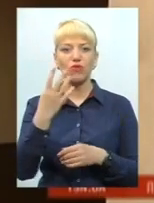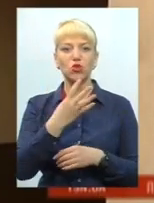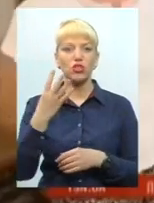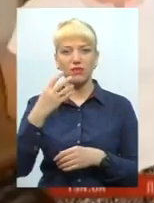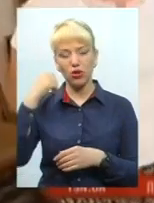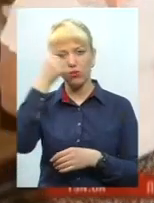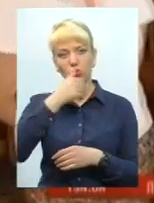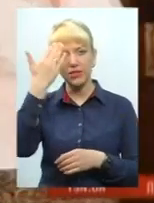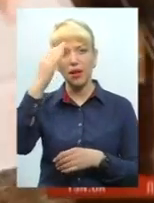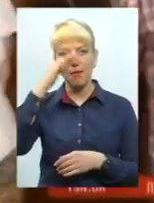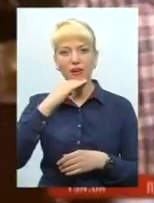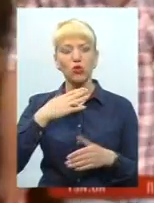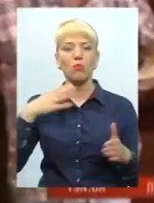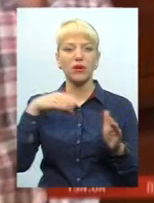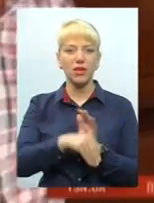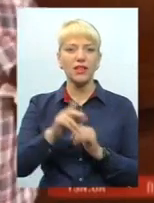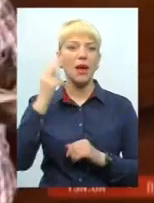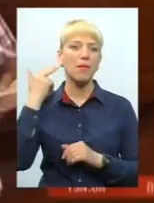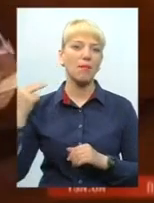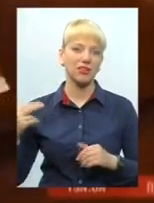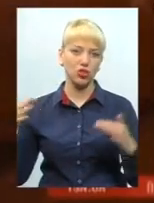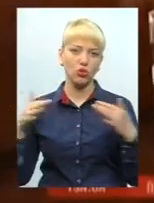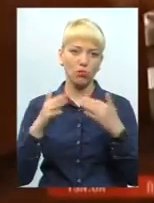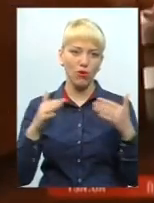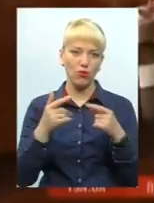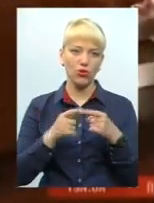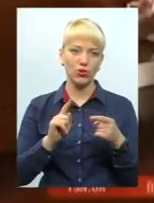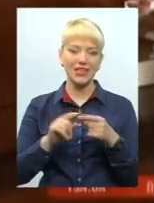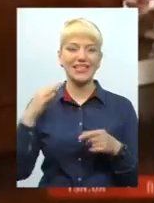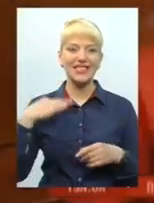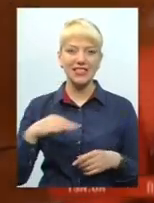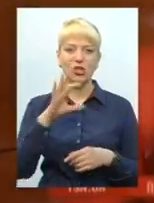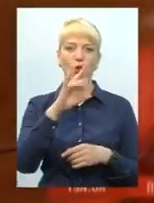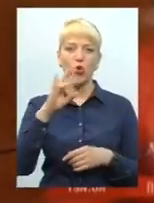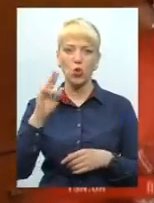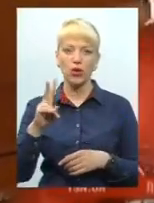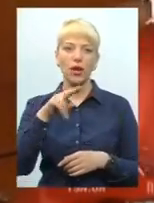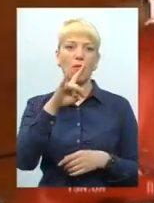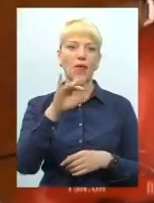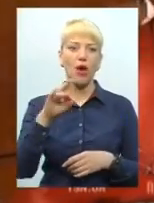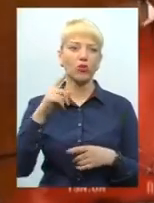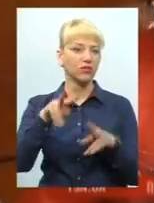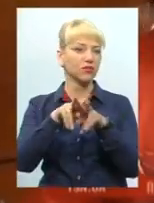Прибалтійському фронті. Читає лист три покоління – син, онук та праонук. Такий неймовірно схожий.